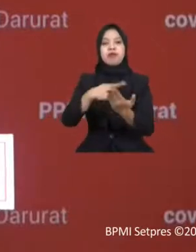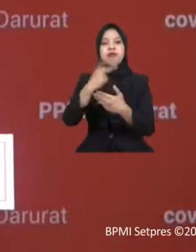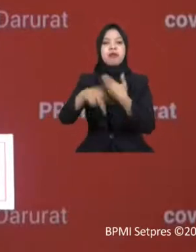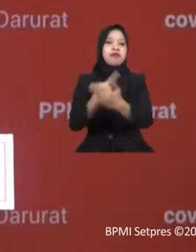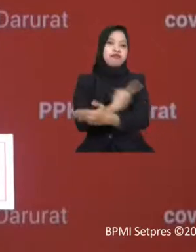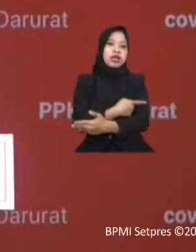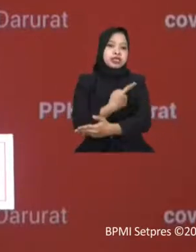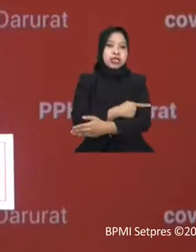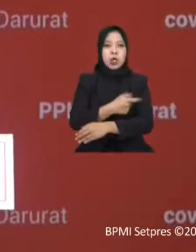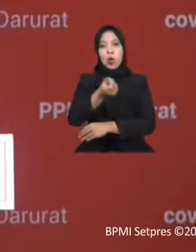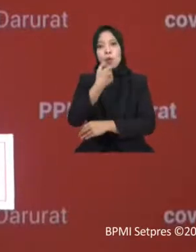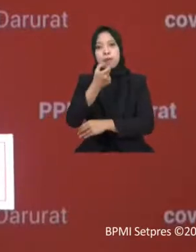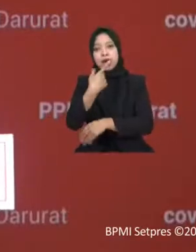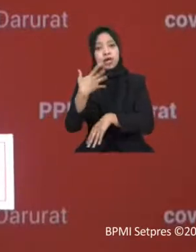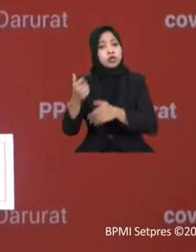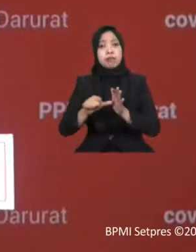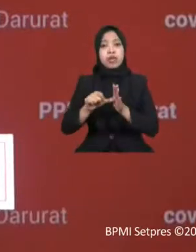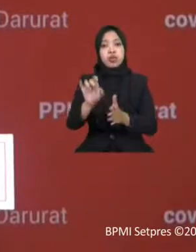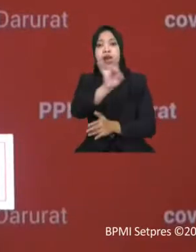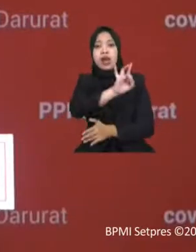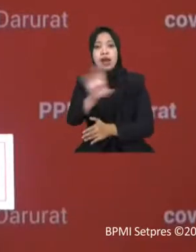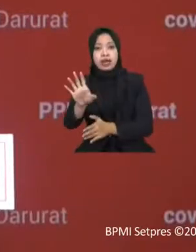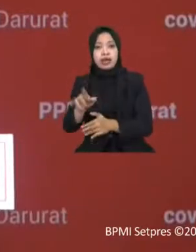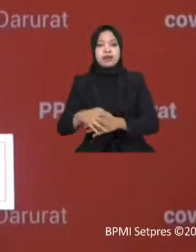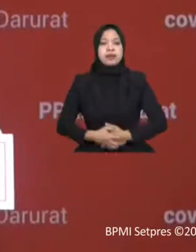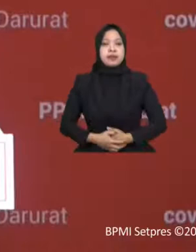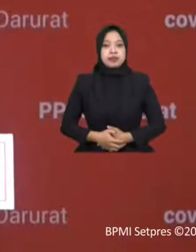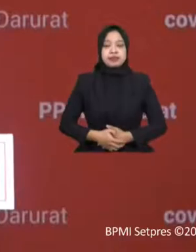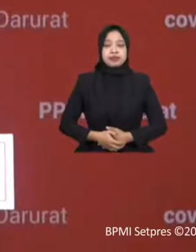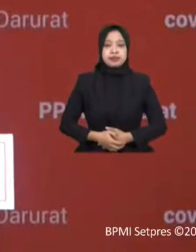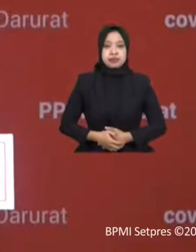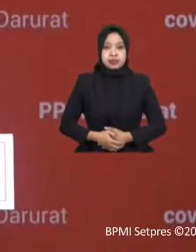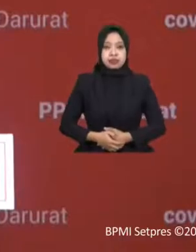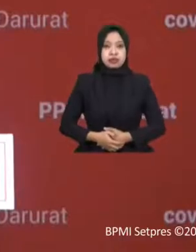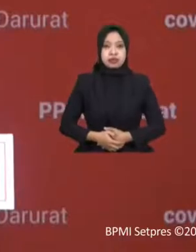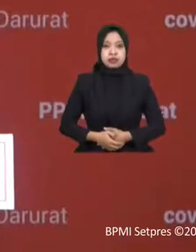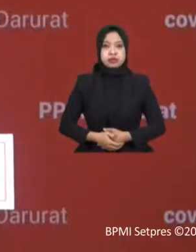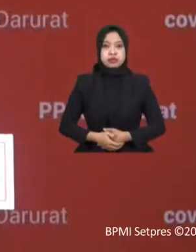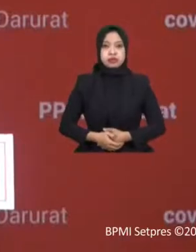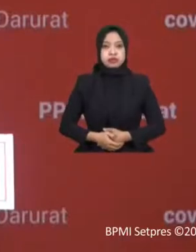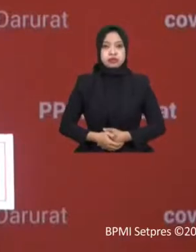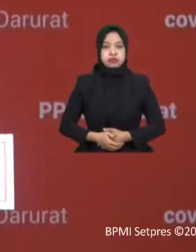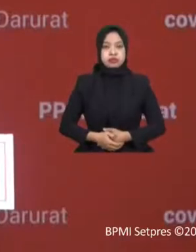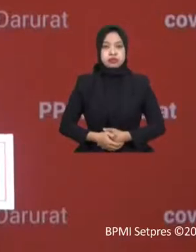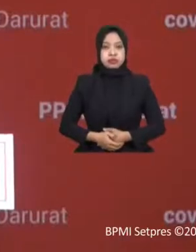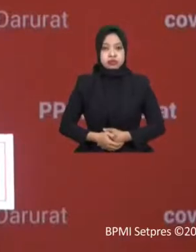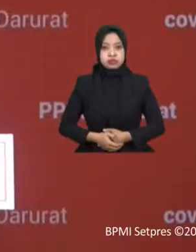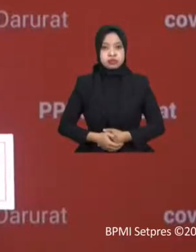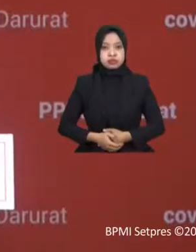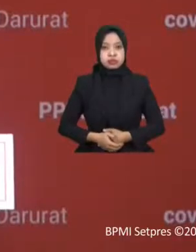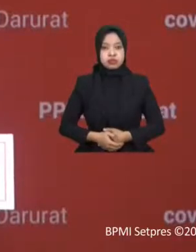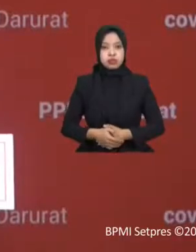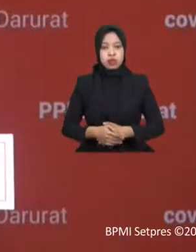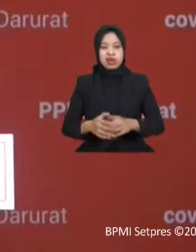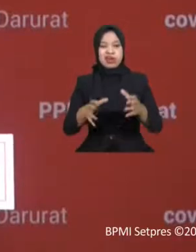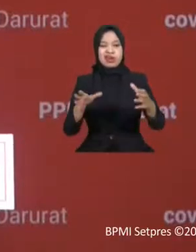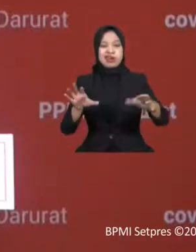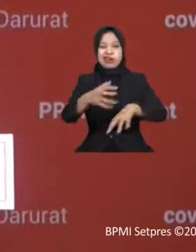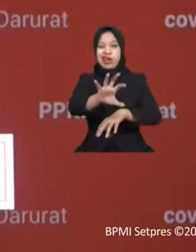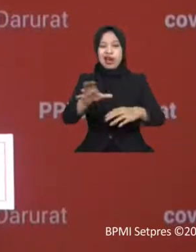obat dan bantuan sosial khususnya untuk mereka yang berada di kawasan pinggiran